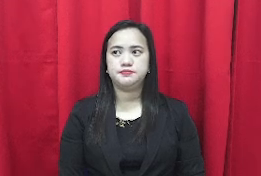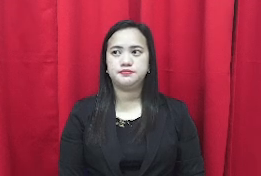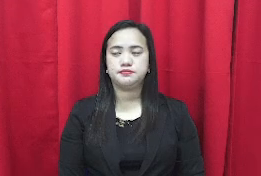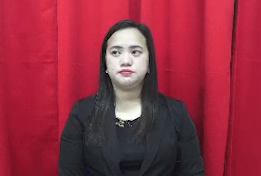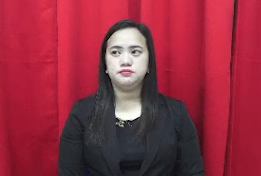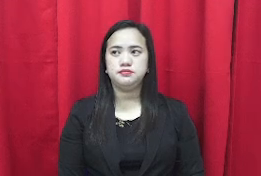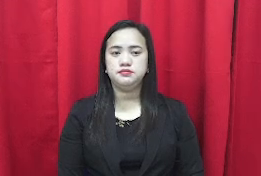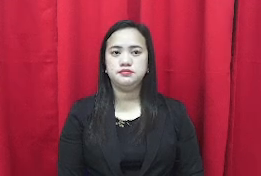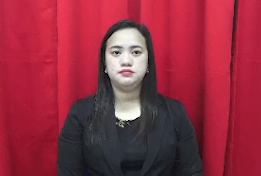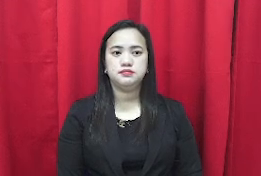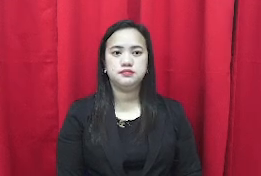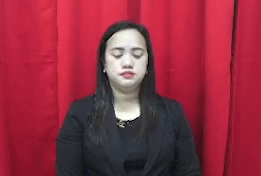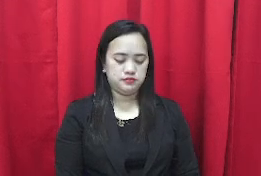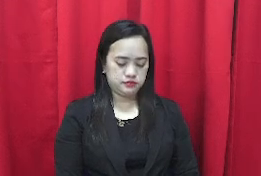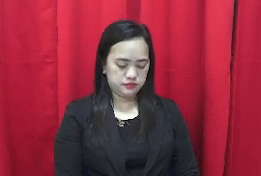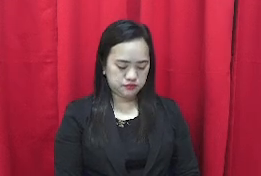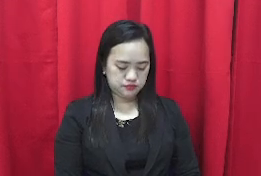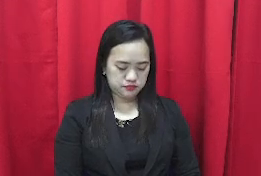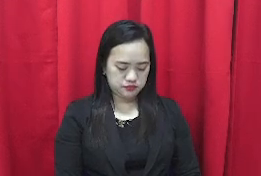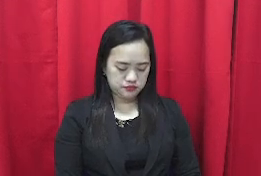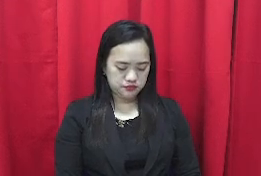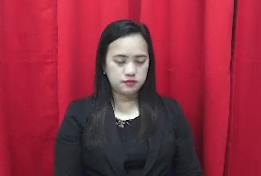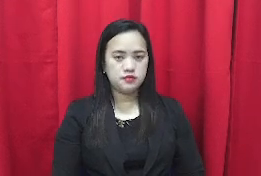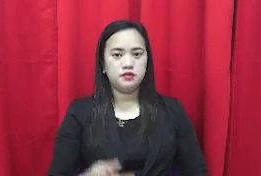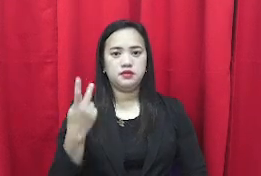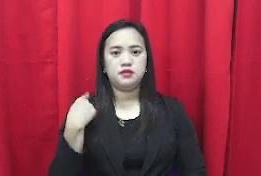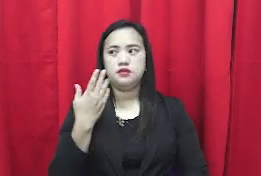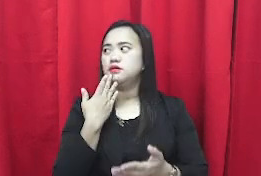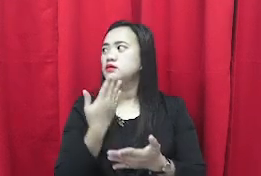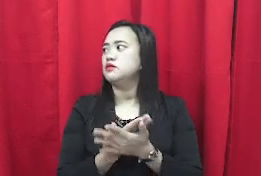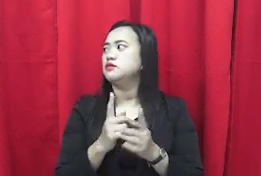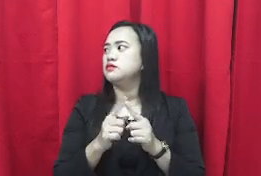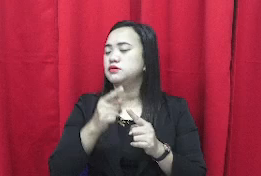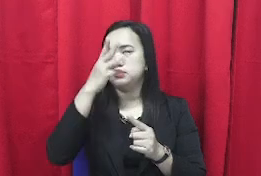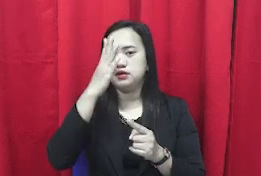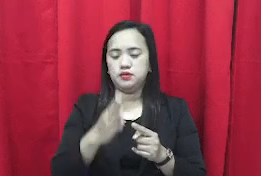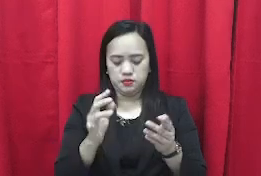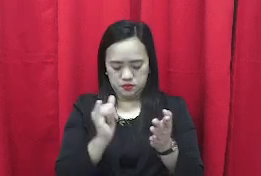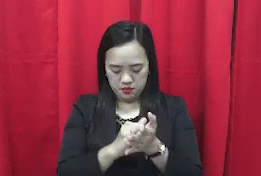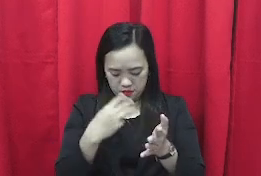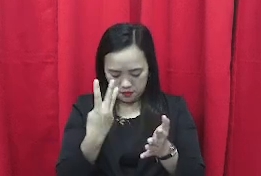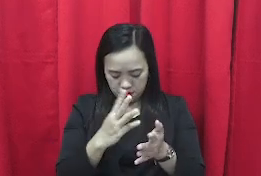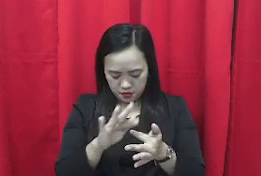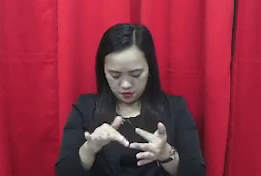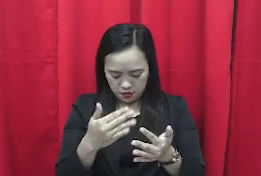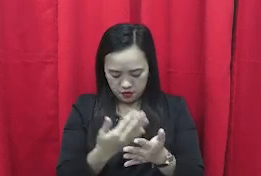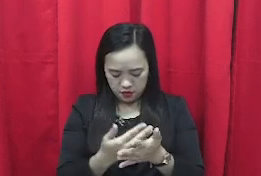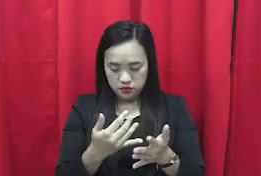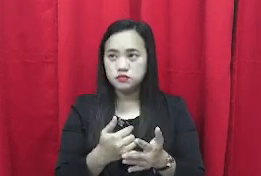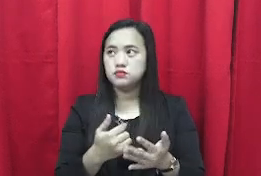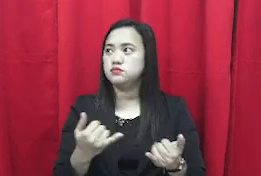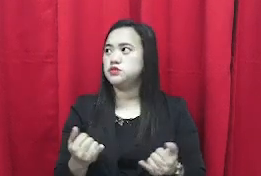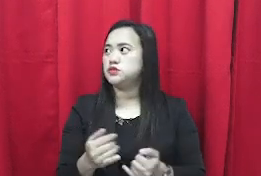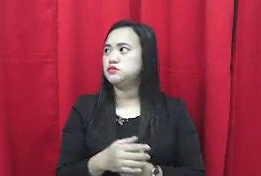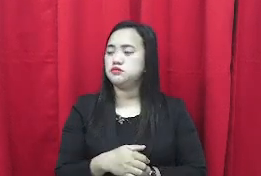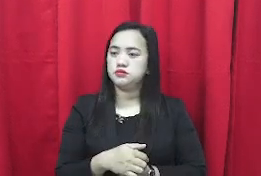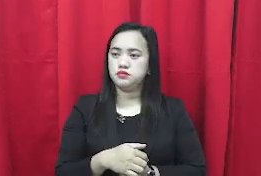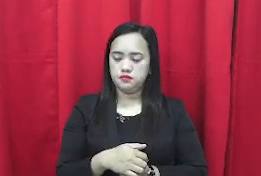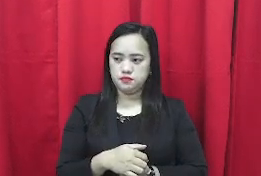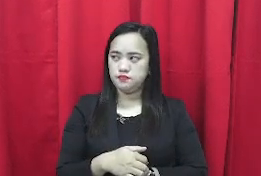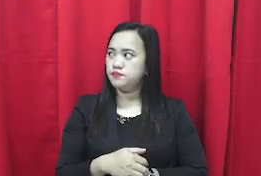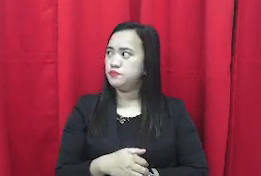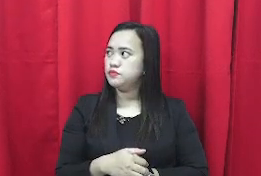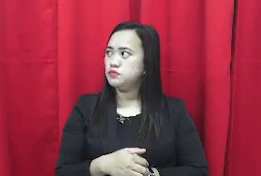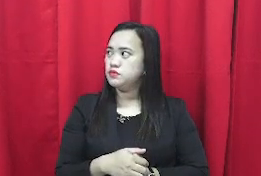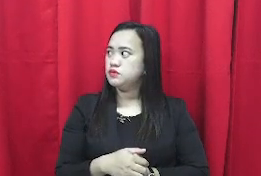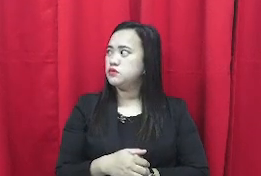sa oras po na ito ay nagkasama-sama muli ang mga mandirigma ng tahanan usapang lalaki kaya